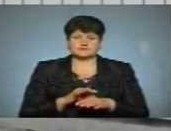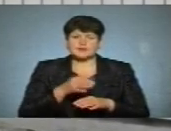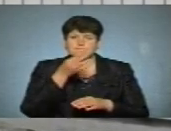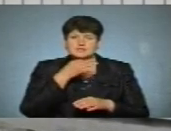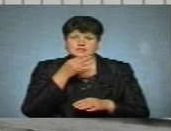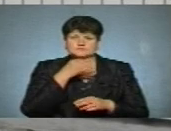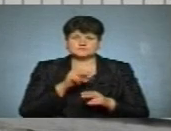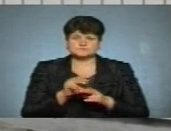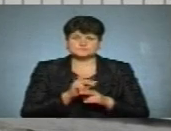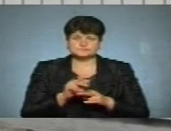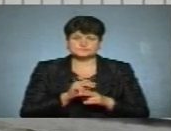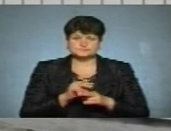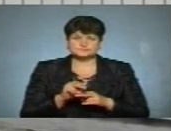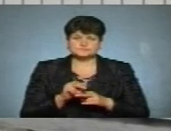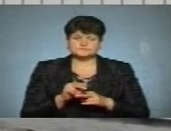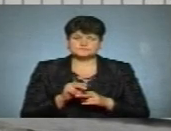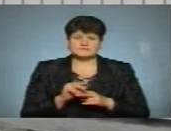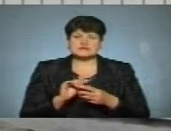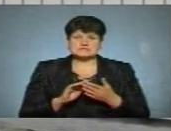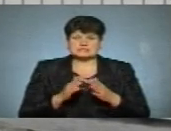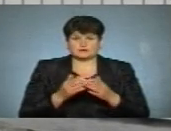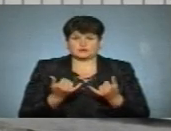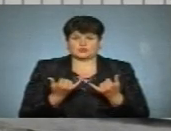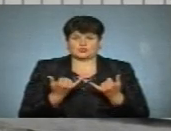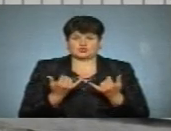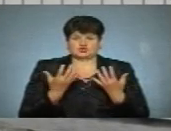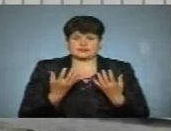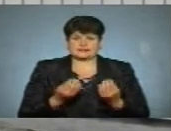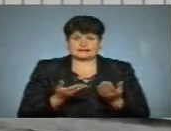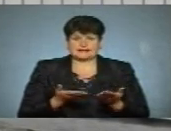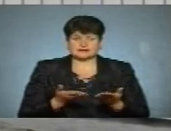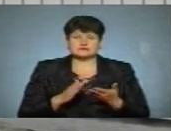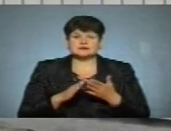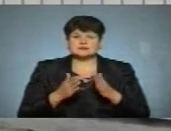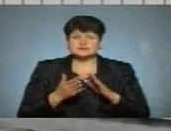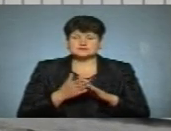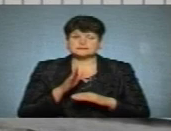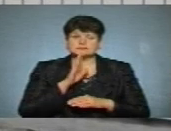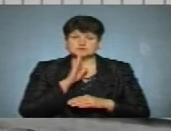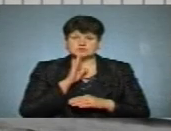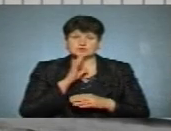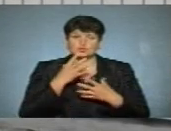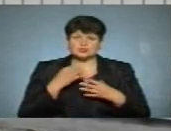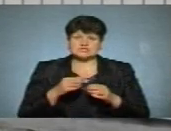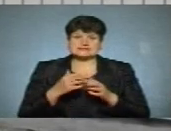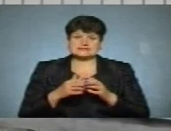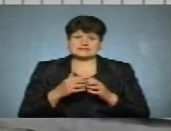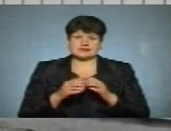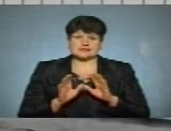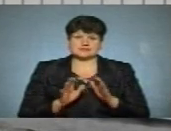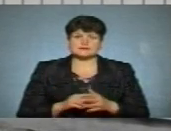медикаментозна терапія. І станом на сьогоднішній день стан пацієнтки розцінюється вже як середньої